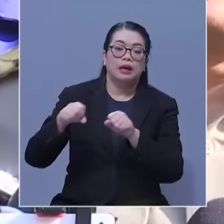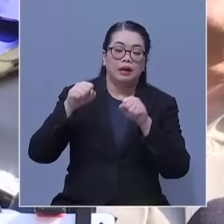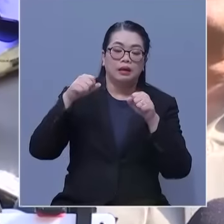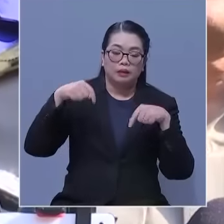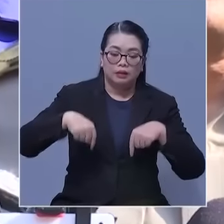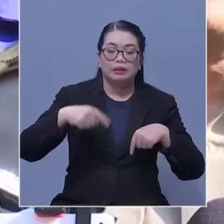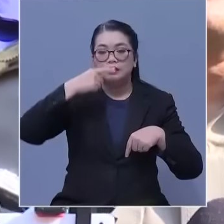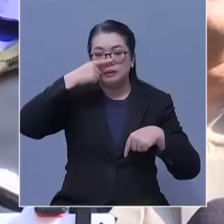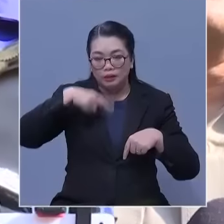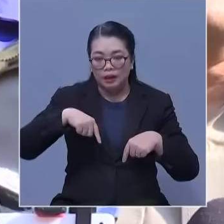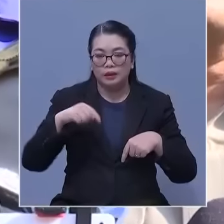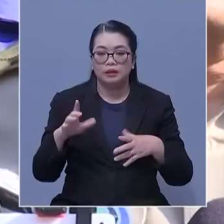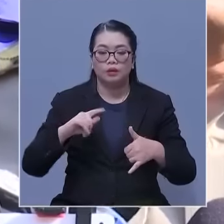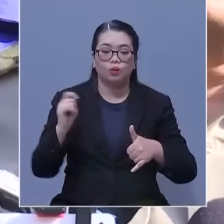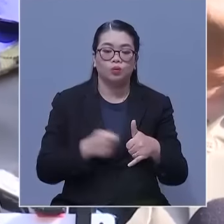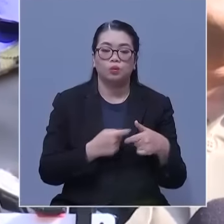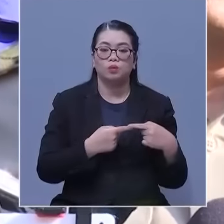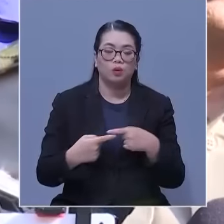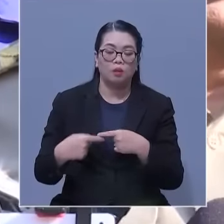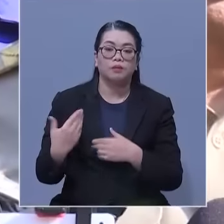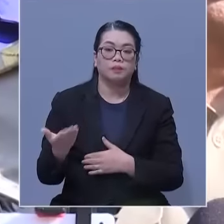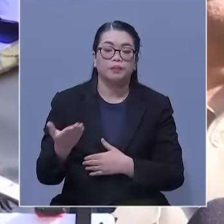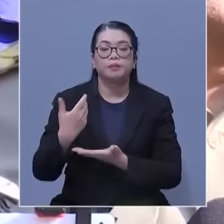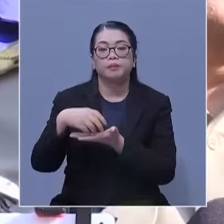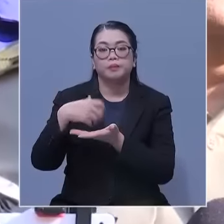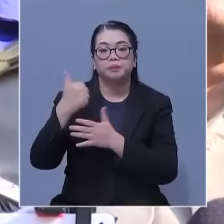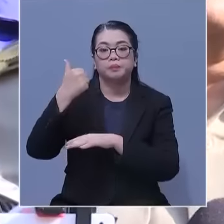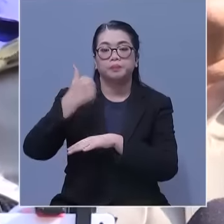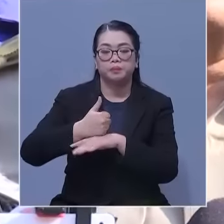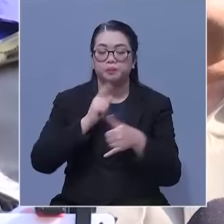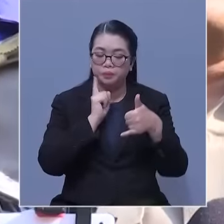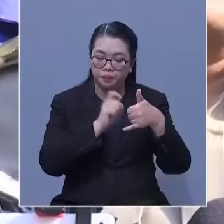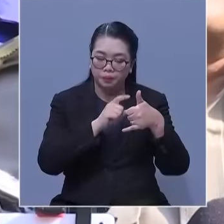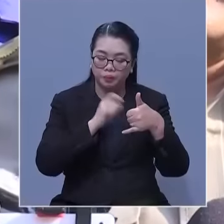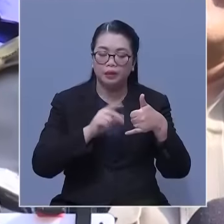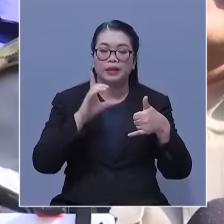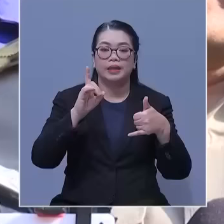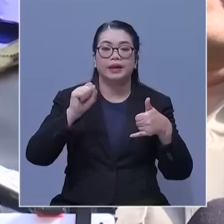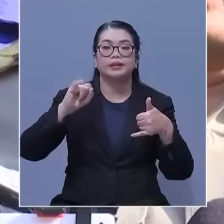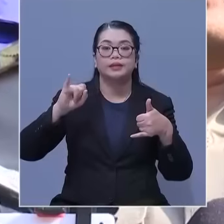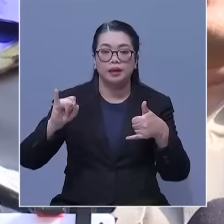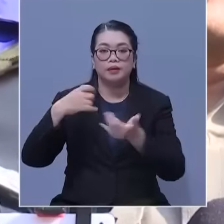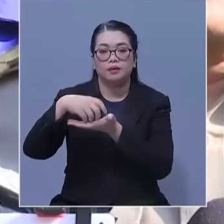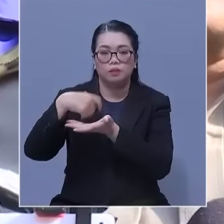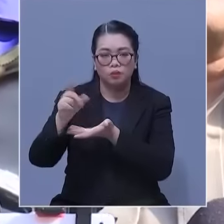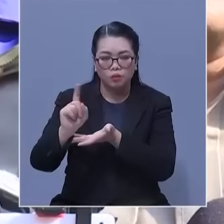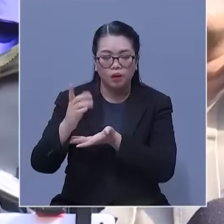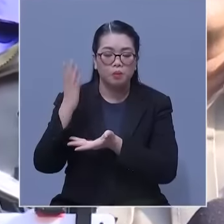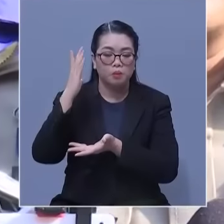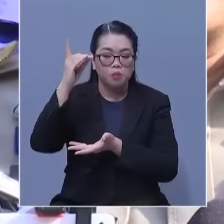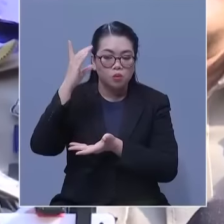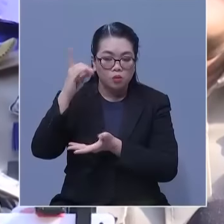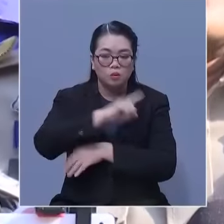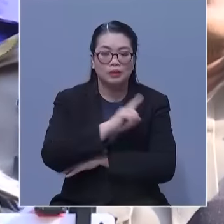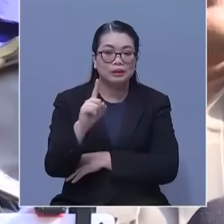อธิบดีกรมสอบสวนคดีพิเศษรักษาราชการแทนอธิบดีกรมสอบสวนคดีพิเศษนะครับท่านบอกแบบนี้ว่าวันพรุ่งนี้